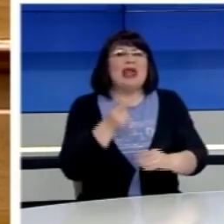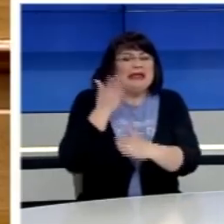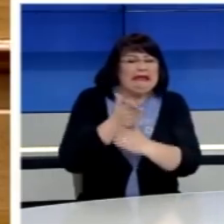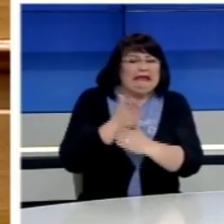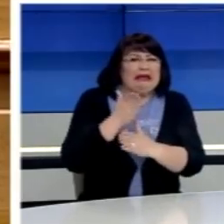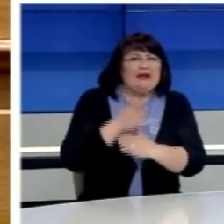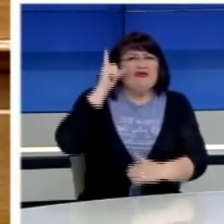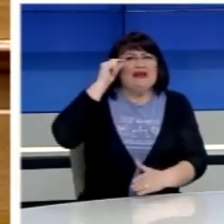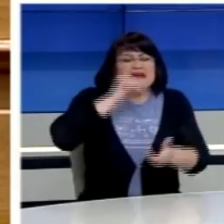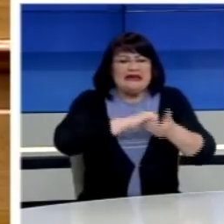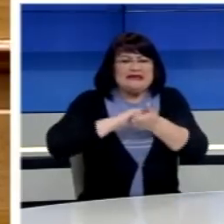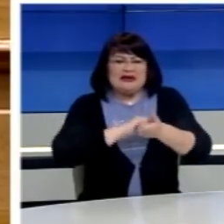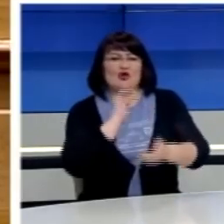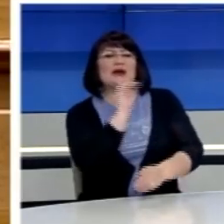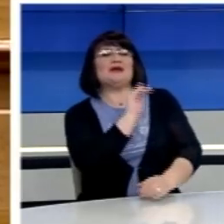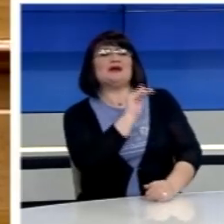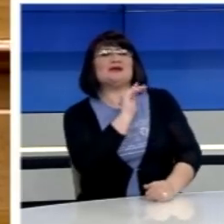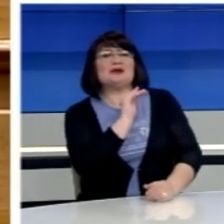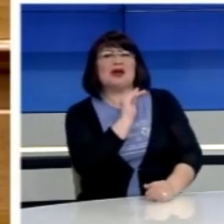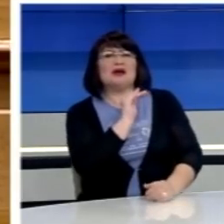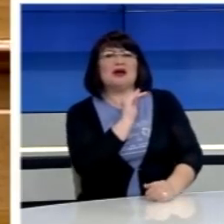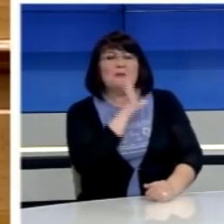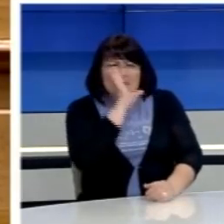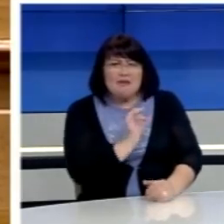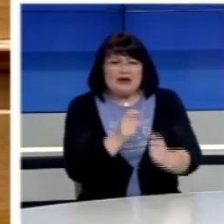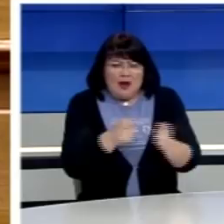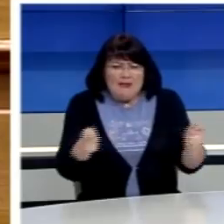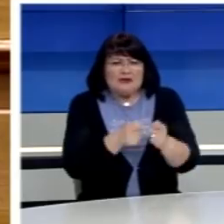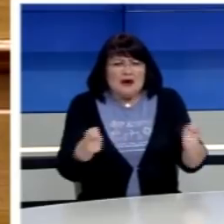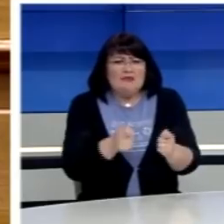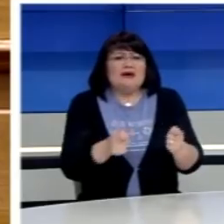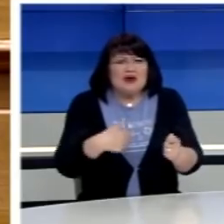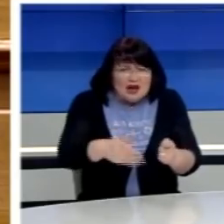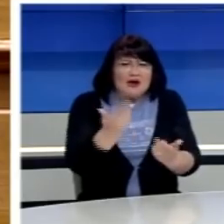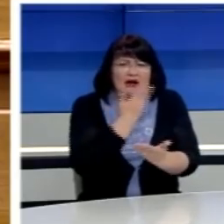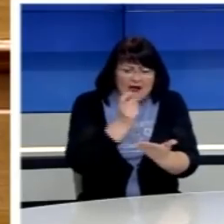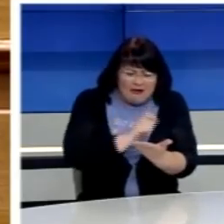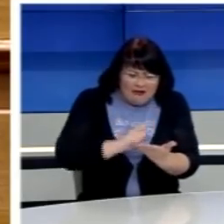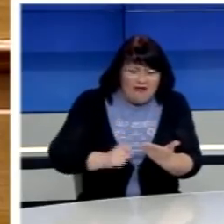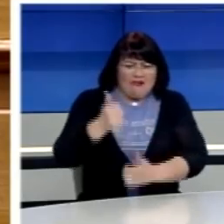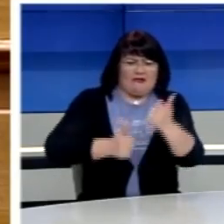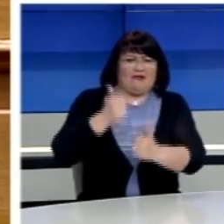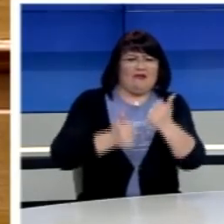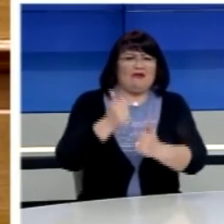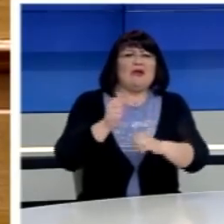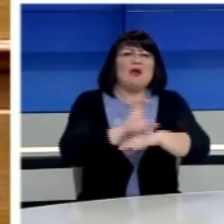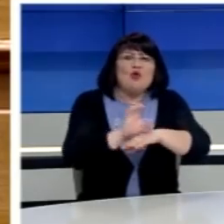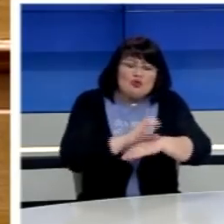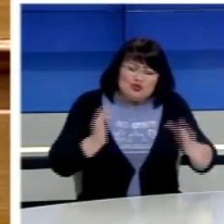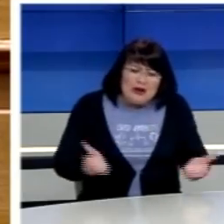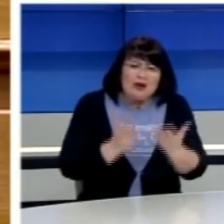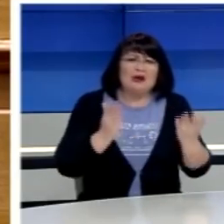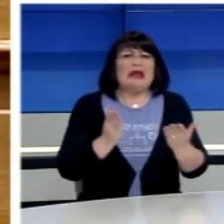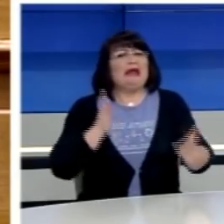των φοιτητικών συλλόγων, που ζητάνε να πάρθουν ουσιαστικά μέτρα για να γίνει η εξεταστική. Ακόμα και διαζώσεις, και τολμάνε